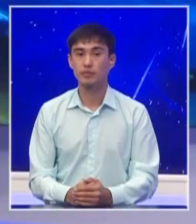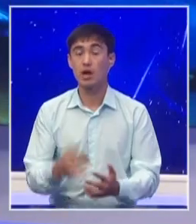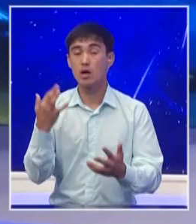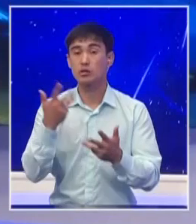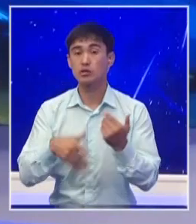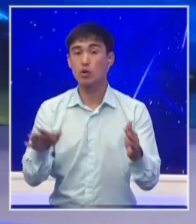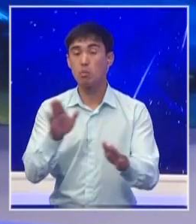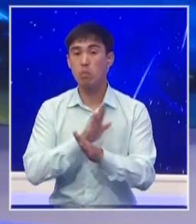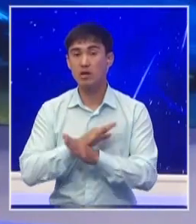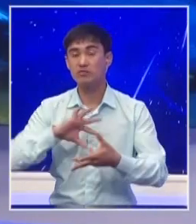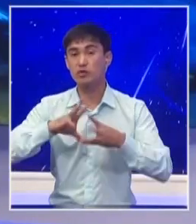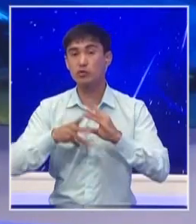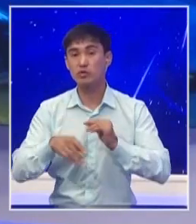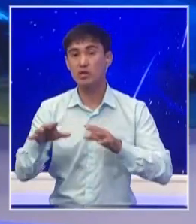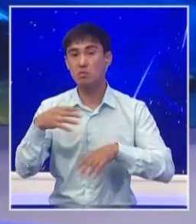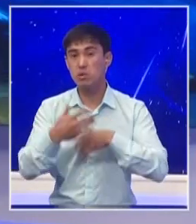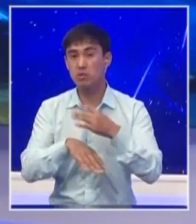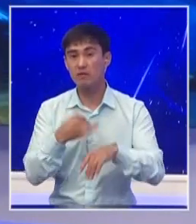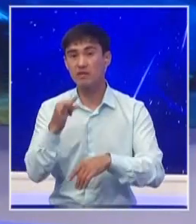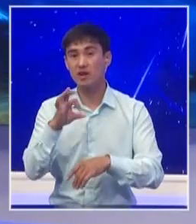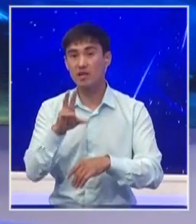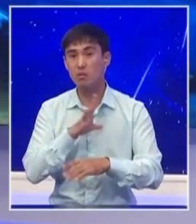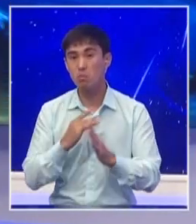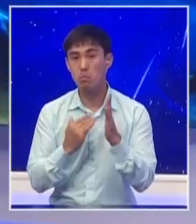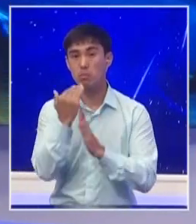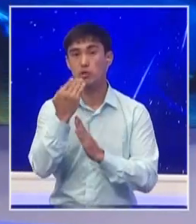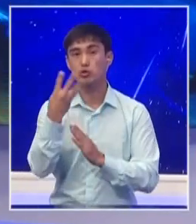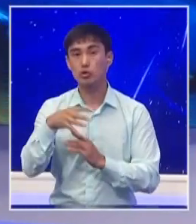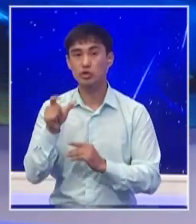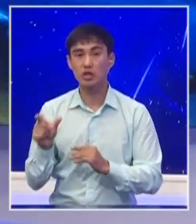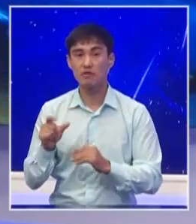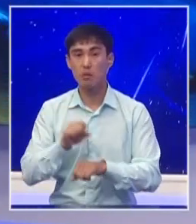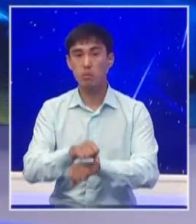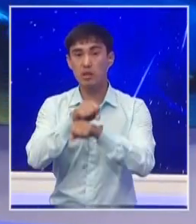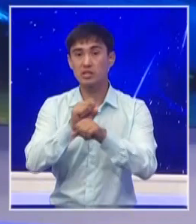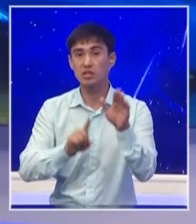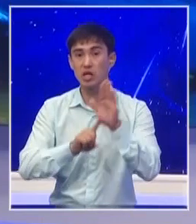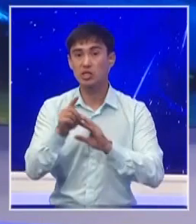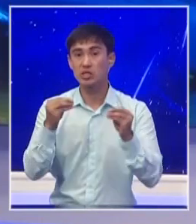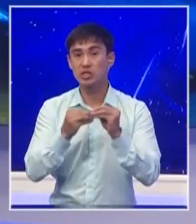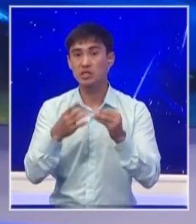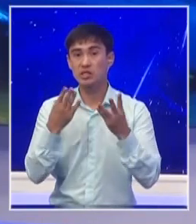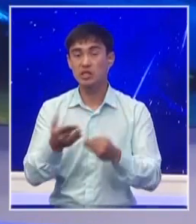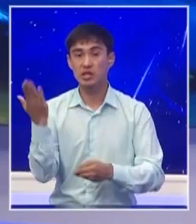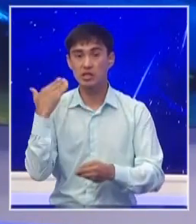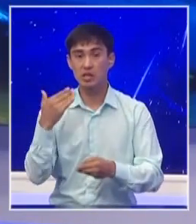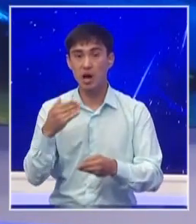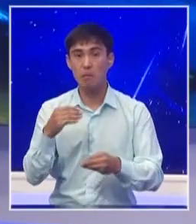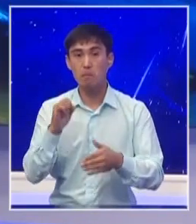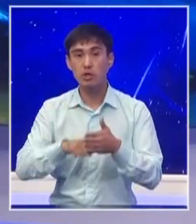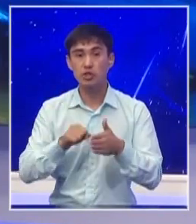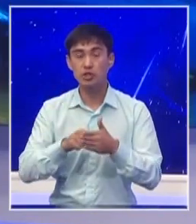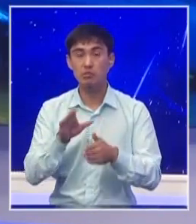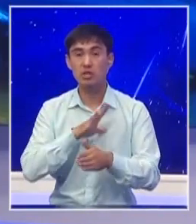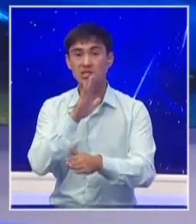Число погибших в результате беспорядков в Иране превысило 40 человек. Протесты начались 10 дней назад, а поводом для них стала